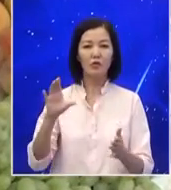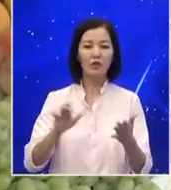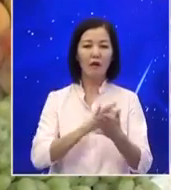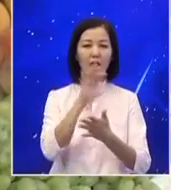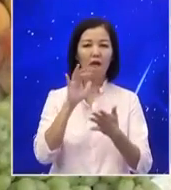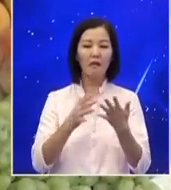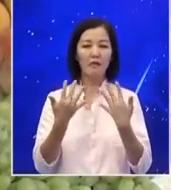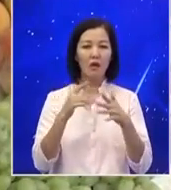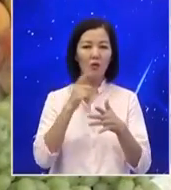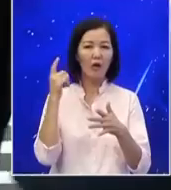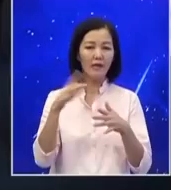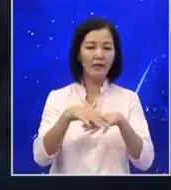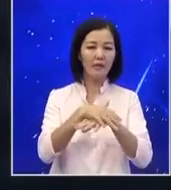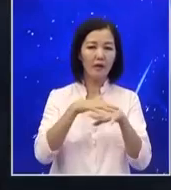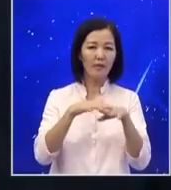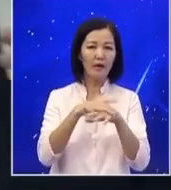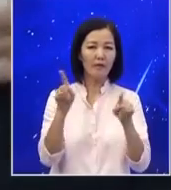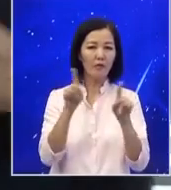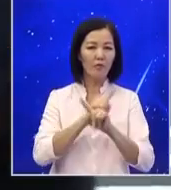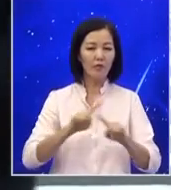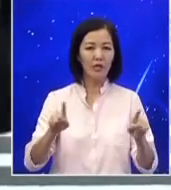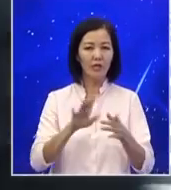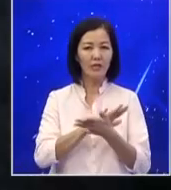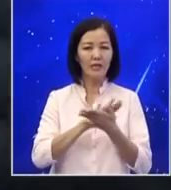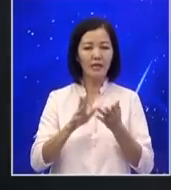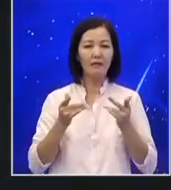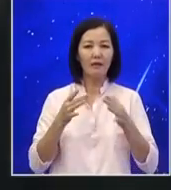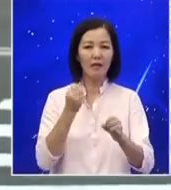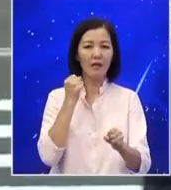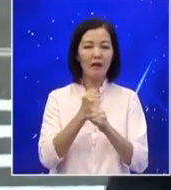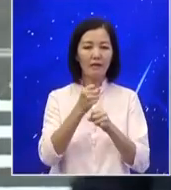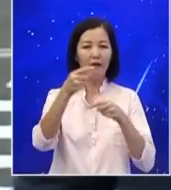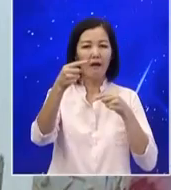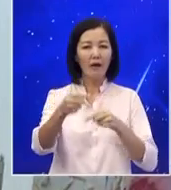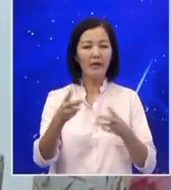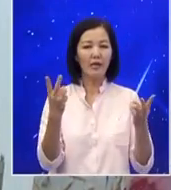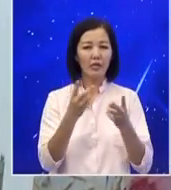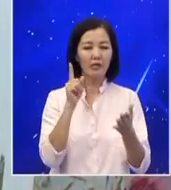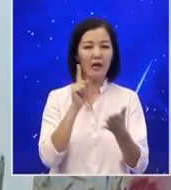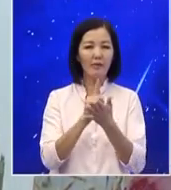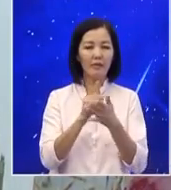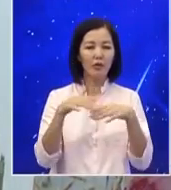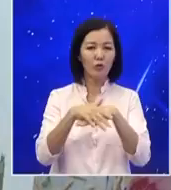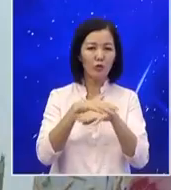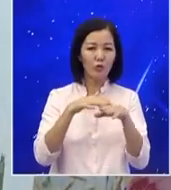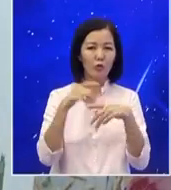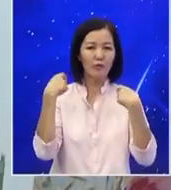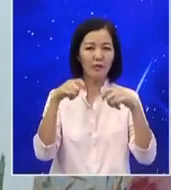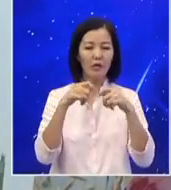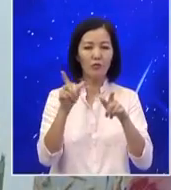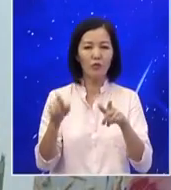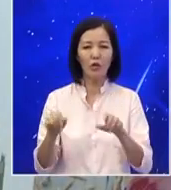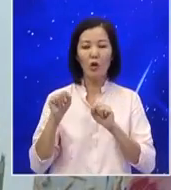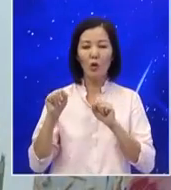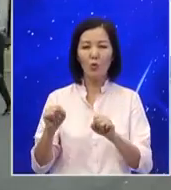ауыл шаруашылық жәрменкесі бұрынғысынан өзгерек, санитарлық талаптарға таң, арағашықтық сақтаулы және тұрғындар мен сатушылардың барлығы